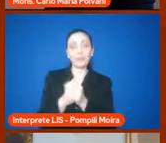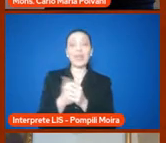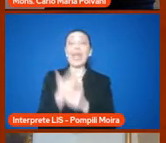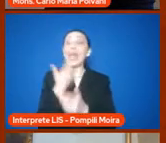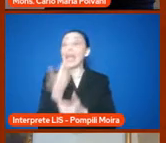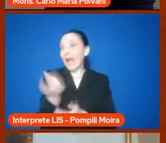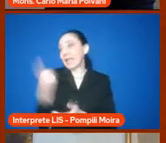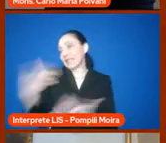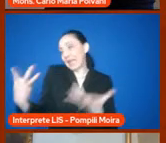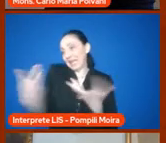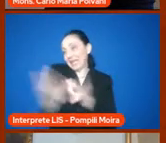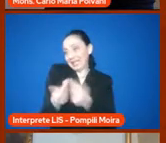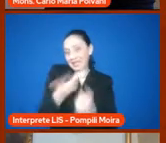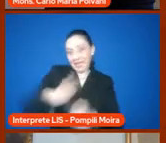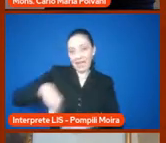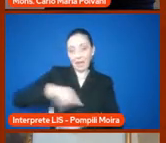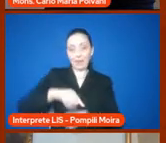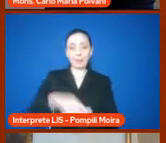con noi.